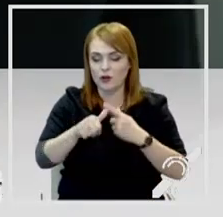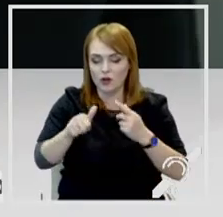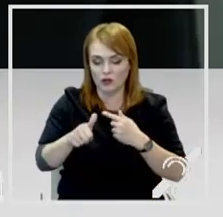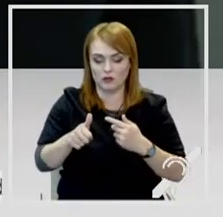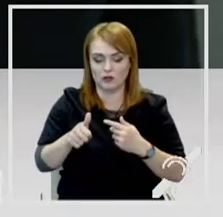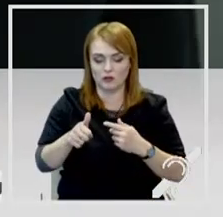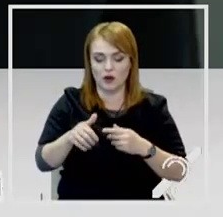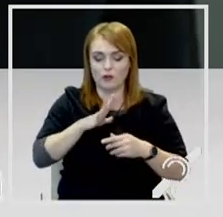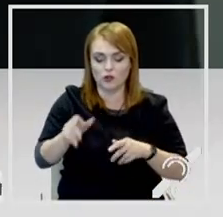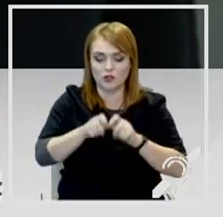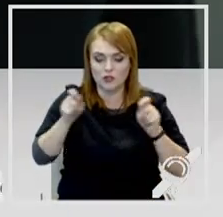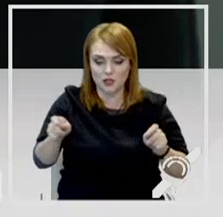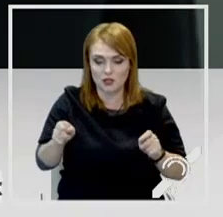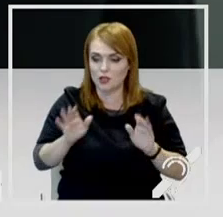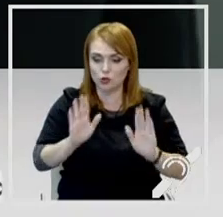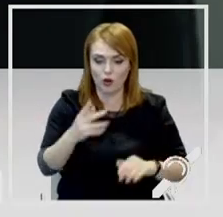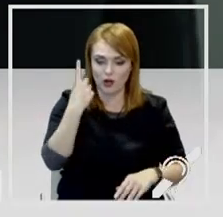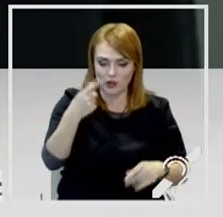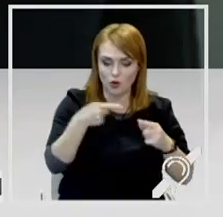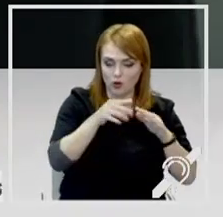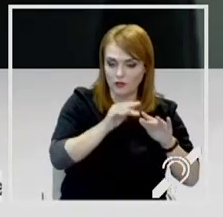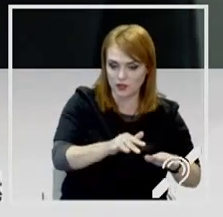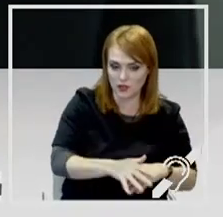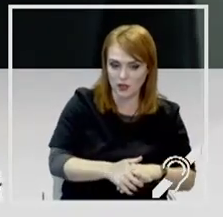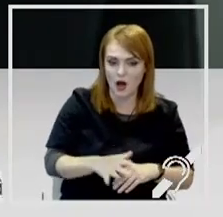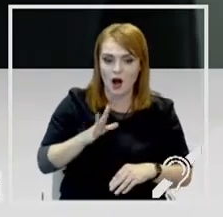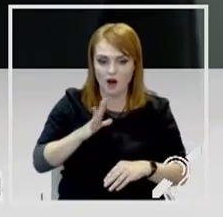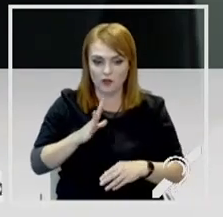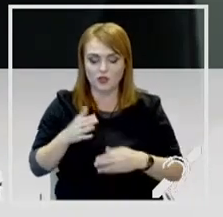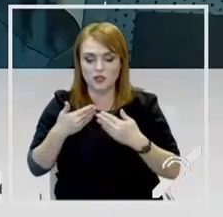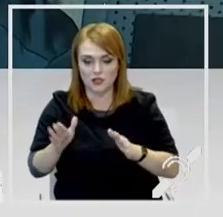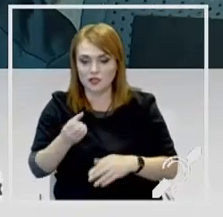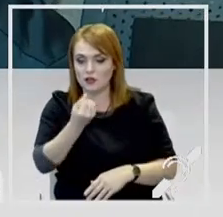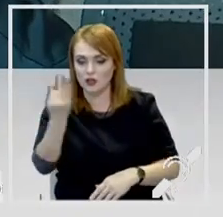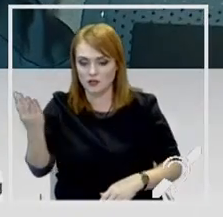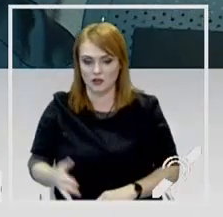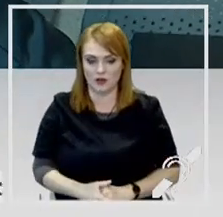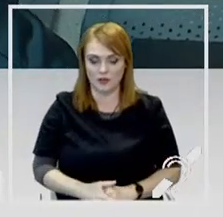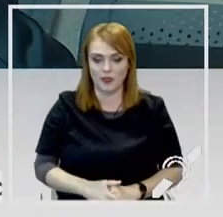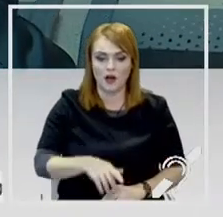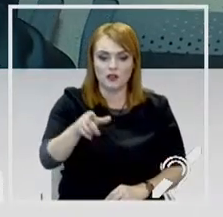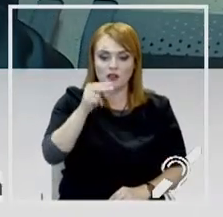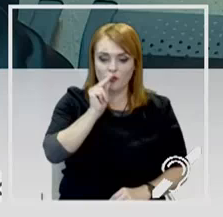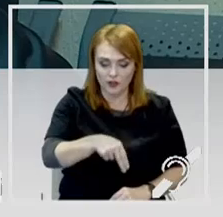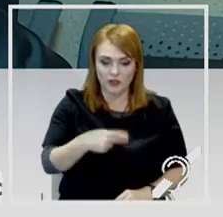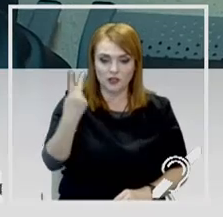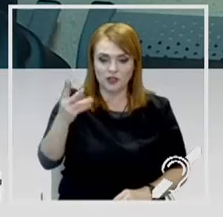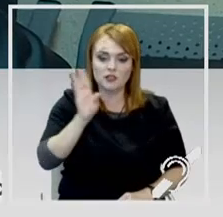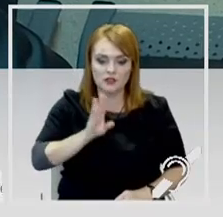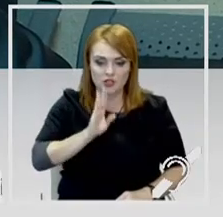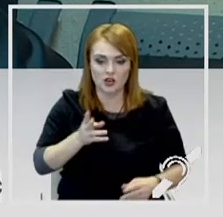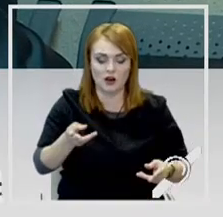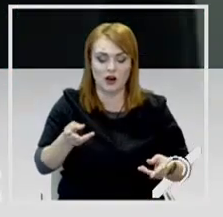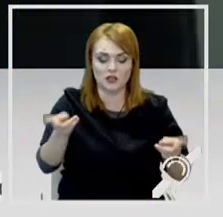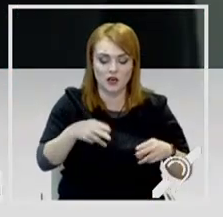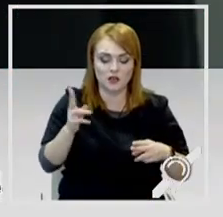un alt om și a lăsat doi copii orfani, o fată calică, pentru el ar trebui să fie prevăzută